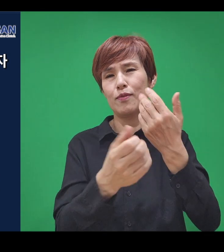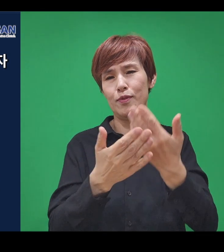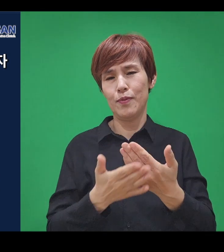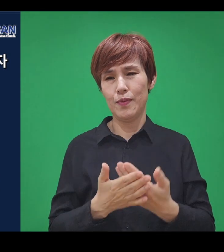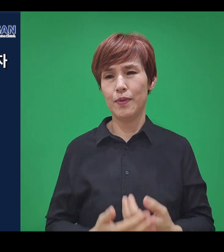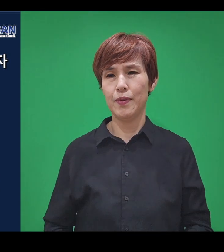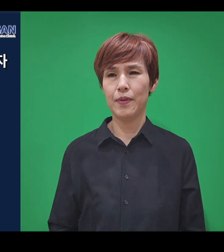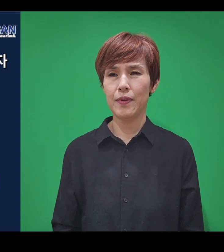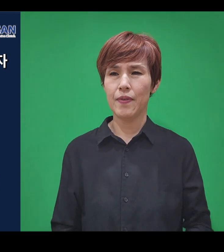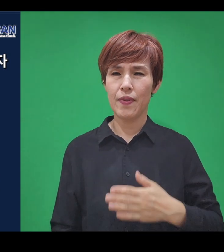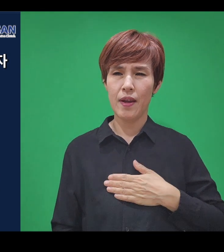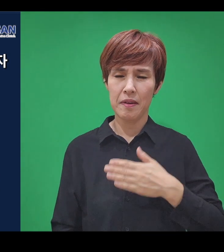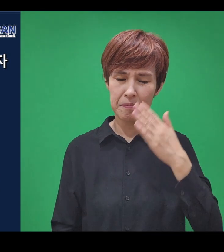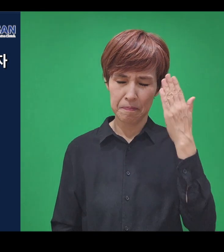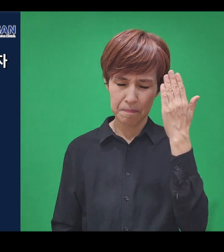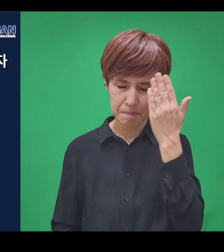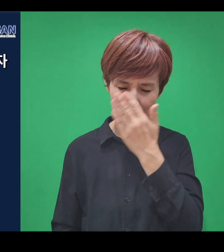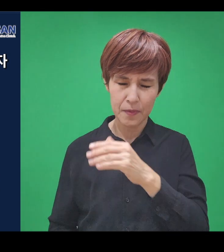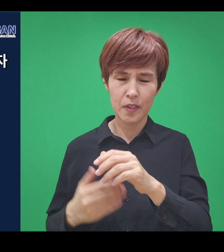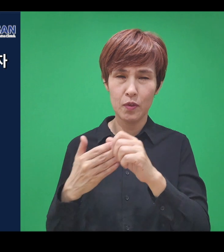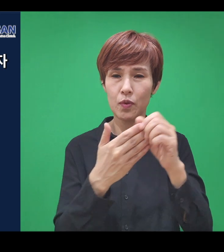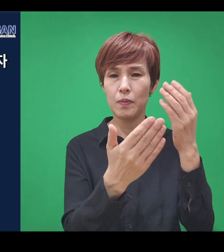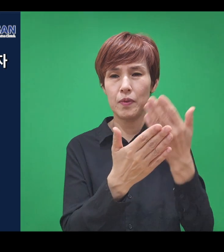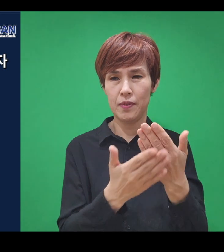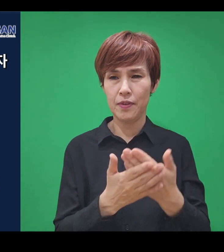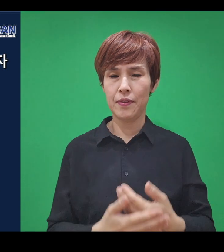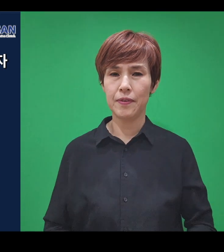인도하옵소서. 나를 순결하게 인도하옵소서.